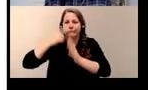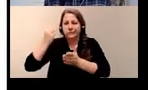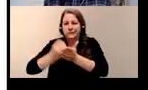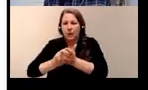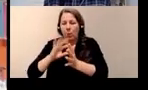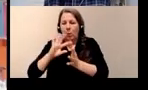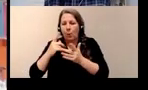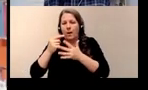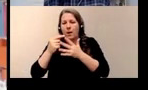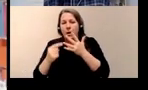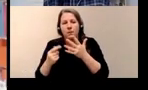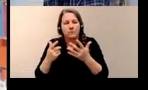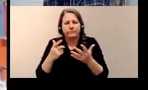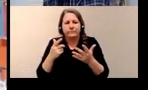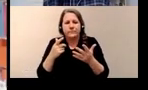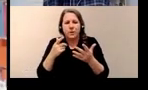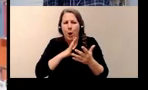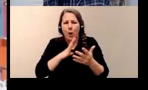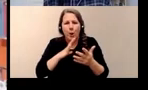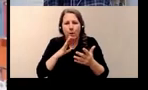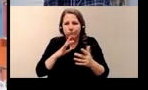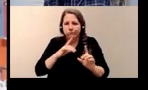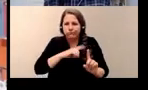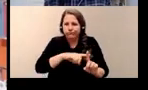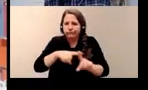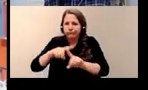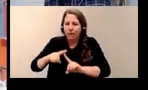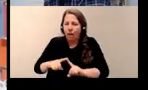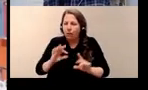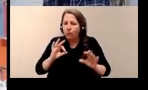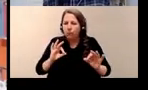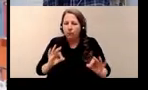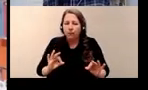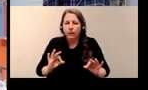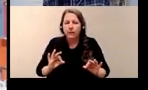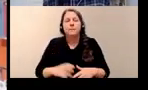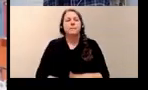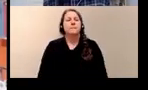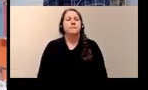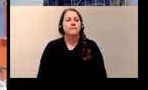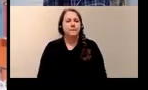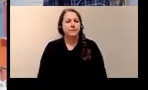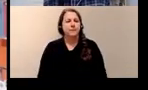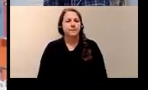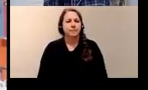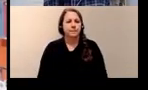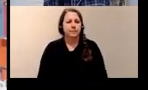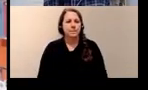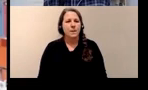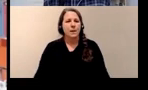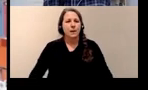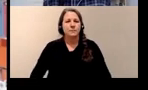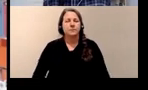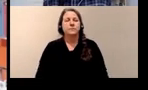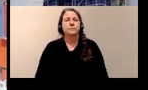toute une diversité de ces lieux avec un phénomène assez frappant, hein, qui est important à rapporter visuellement, c'est